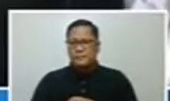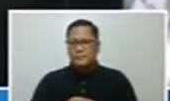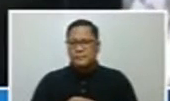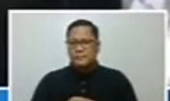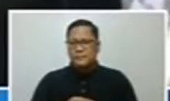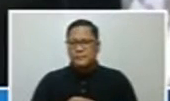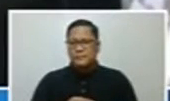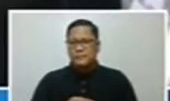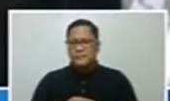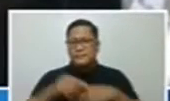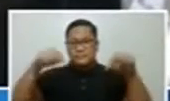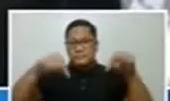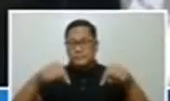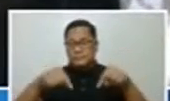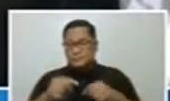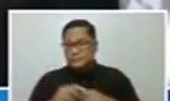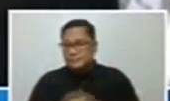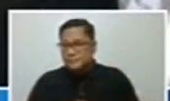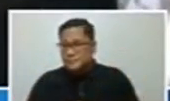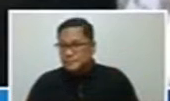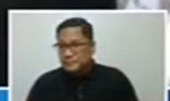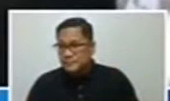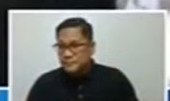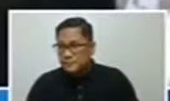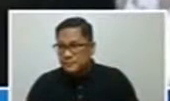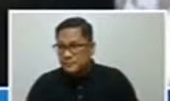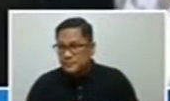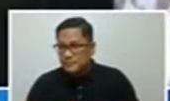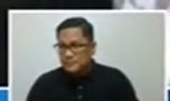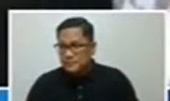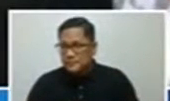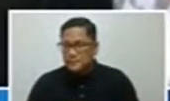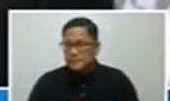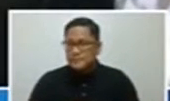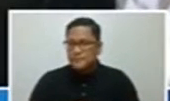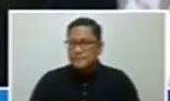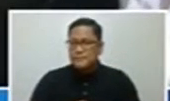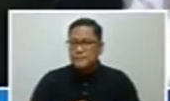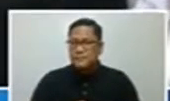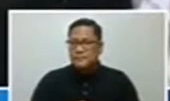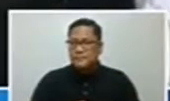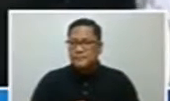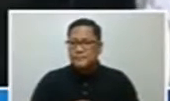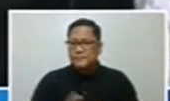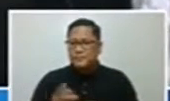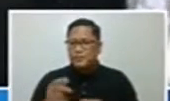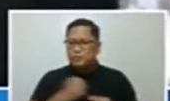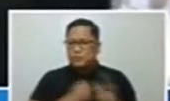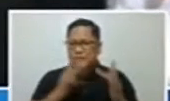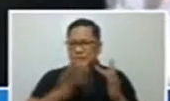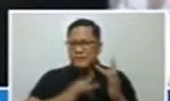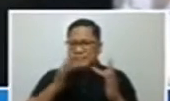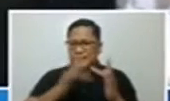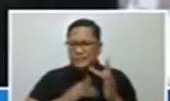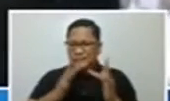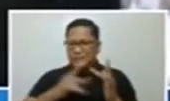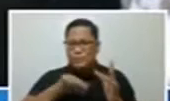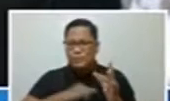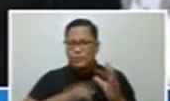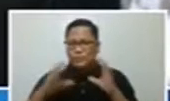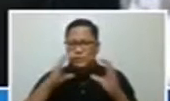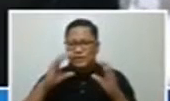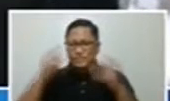yung ginawang pagpapadlock sa dalawang minors, isa 14, isa 12 anyos sa loob ng